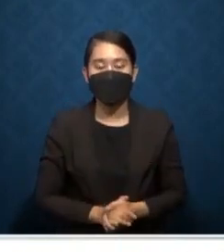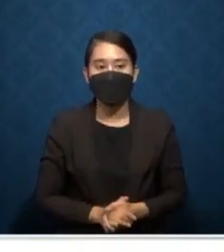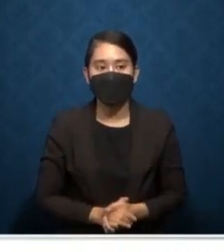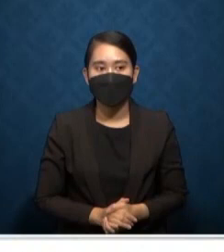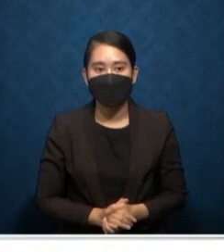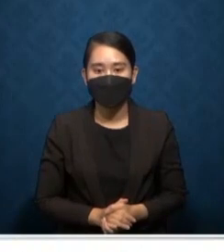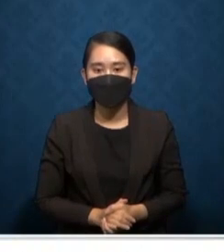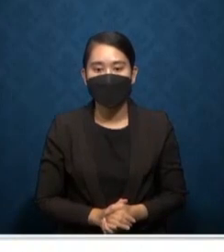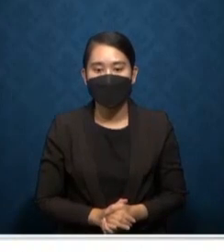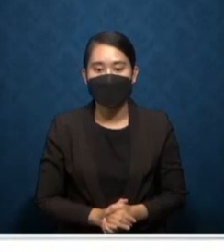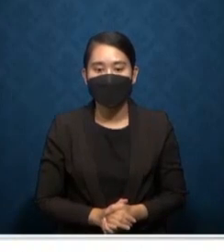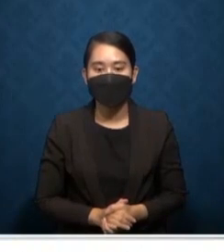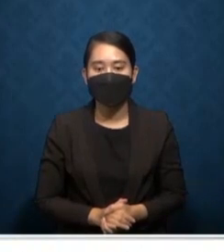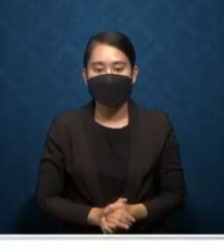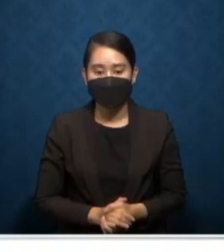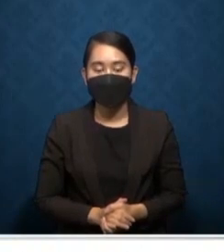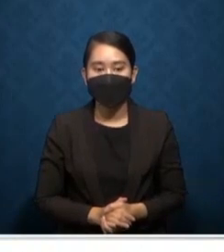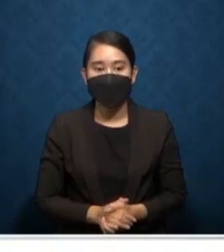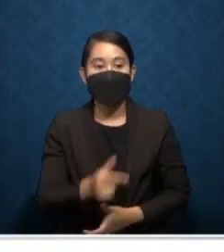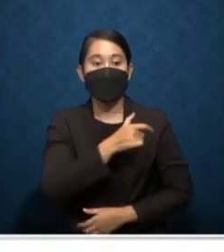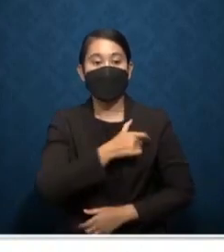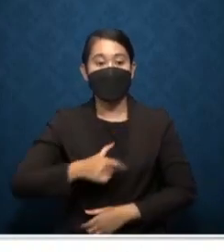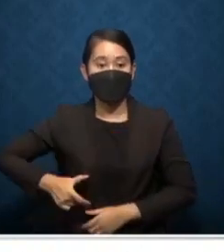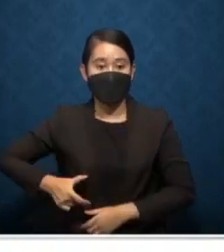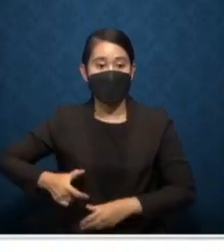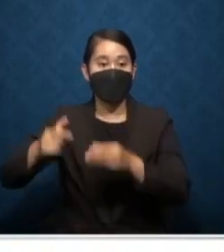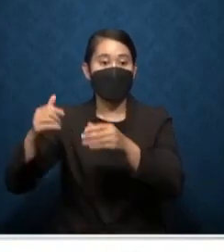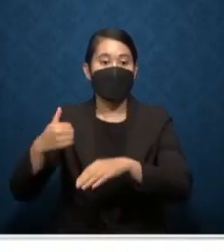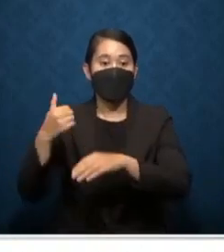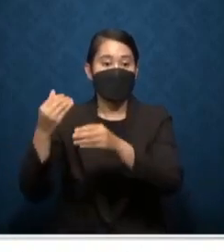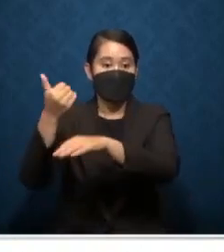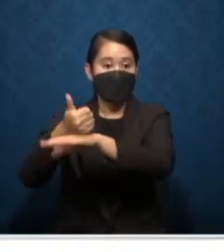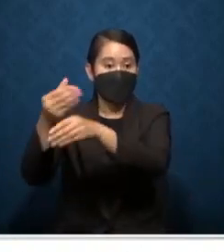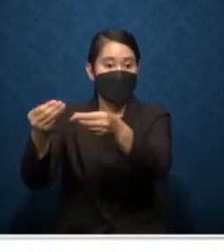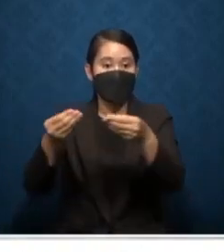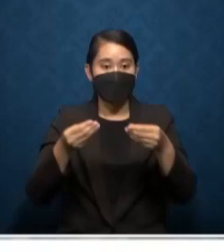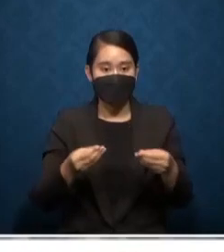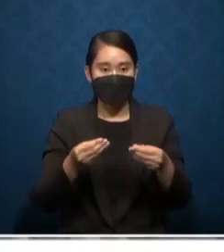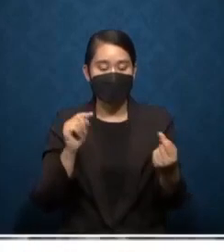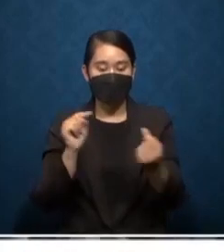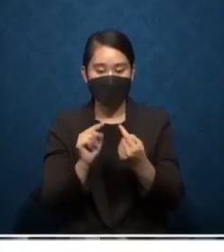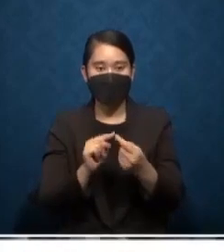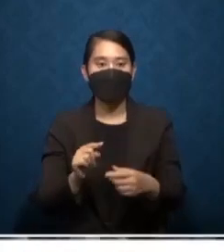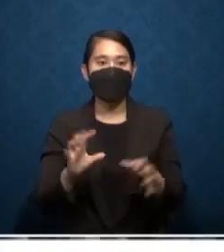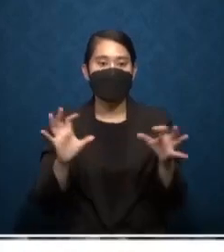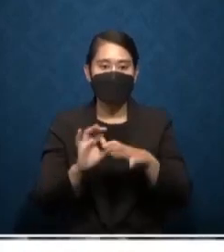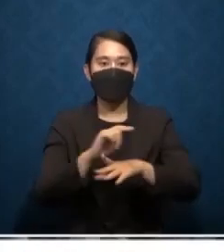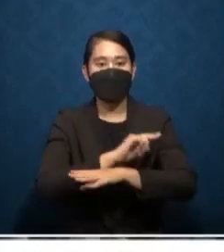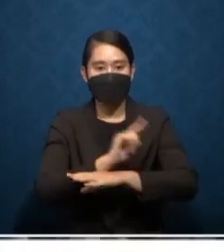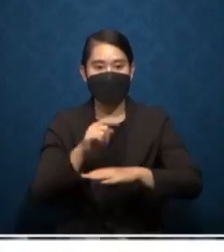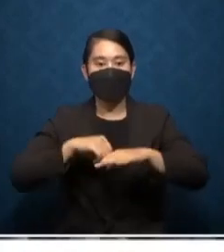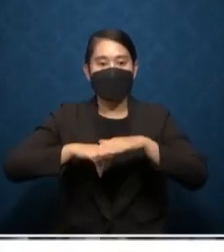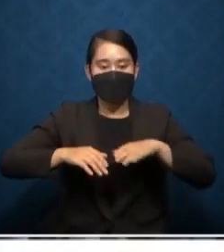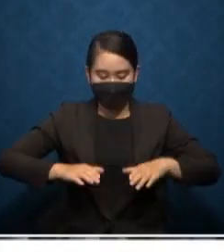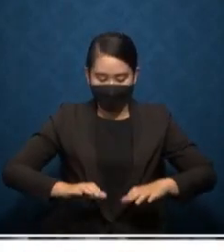ระวนนราธานอภัโทษในวันสำคัญในวันเฉลมพระชนบรรษาเรา